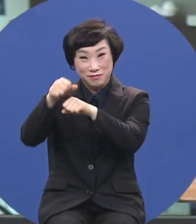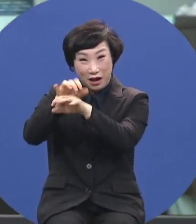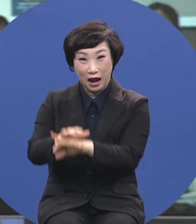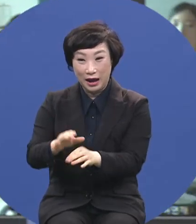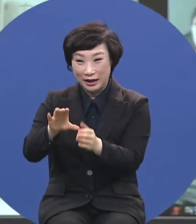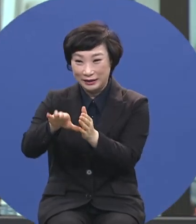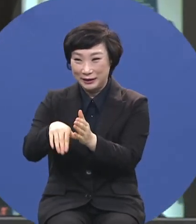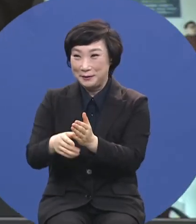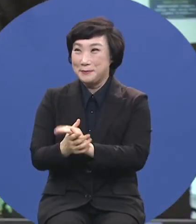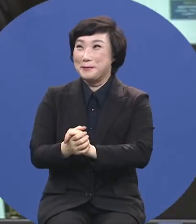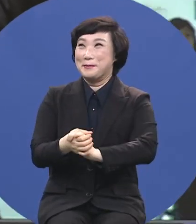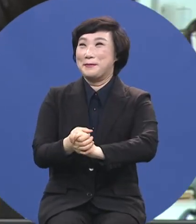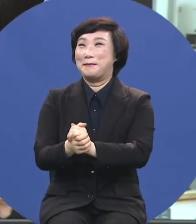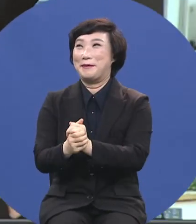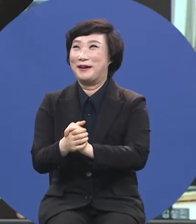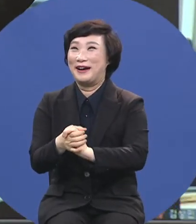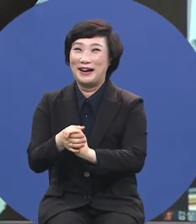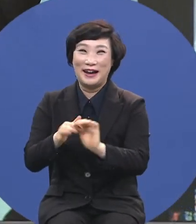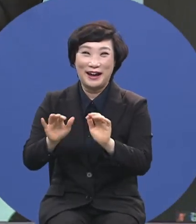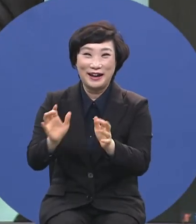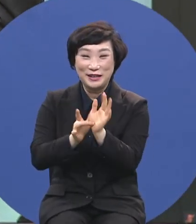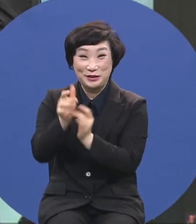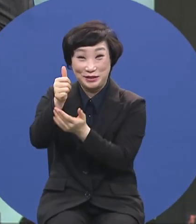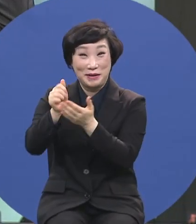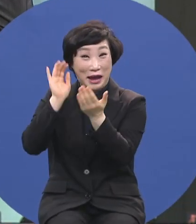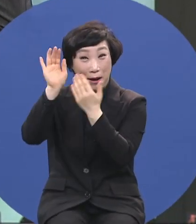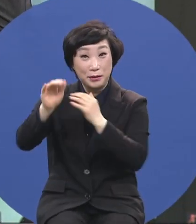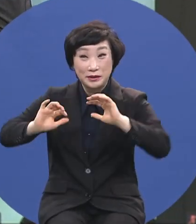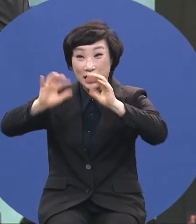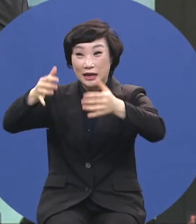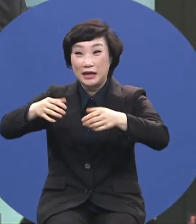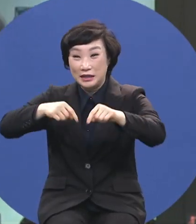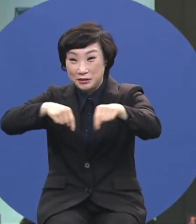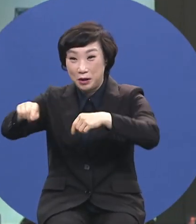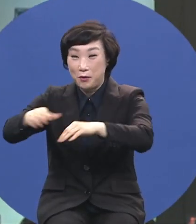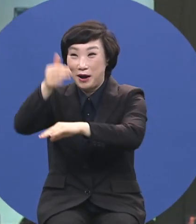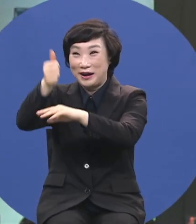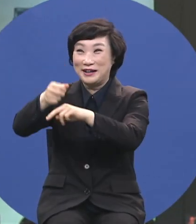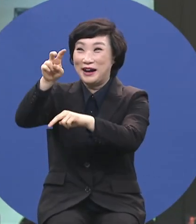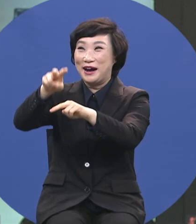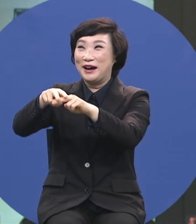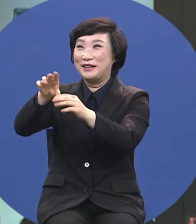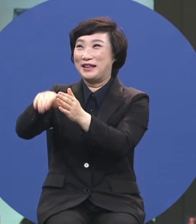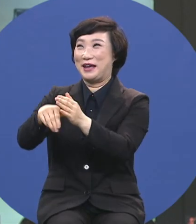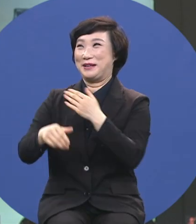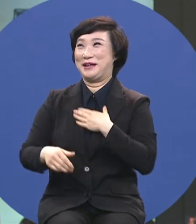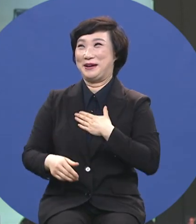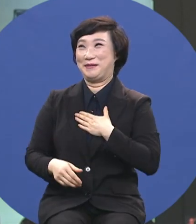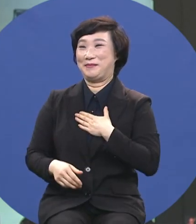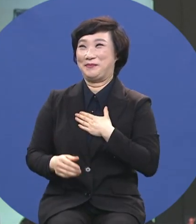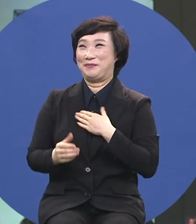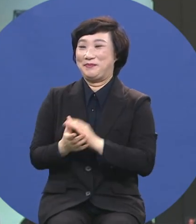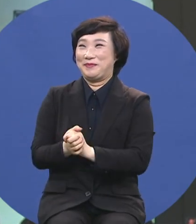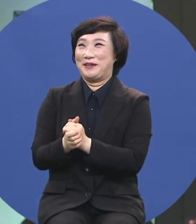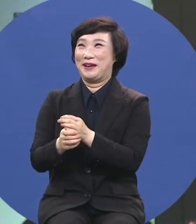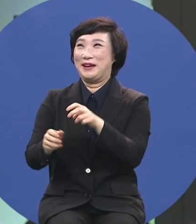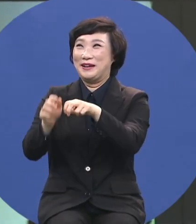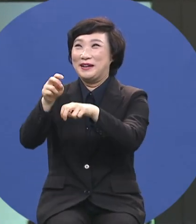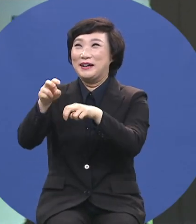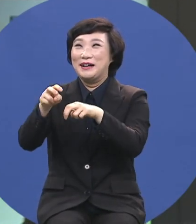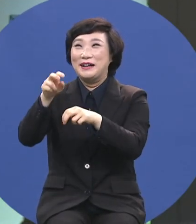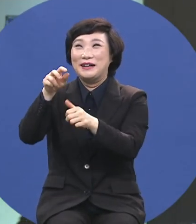때 예수께서 세계를 지배하는 왕이 될 때 좌우편에 앉아서